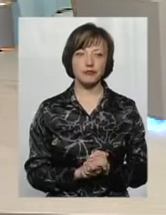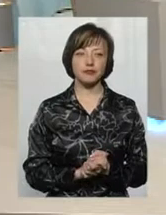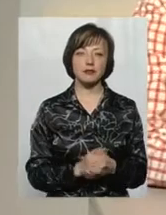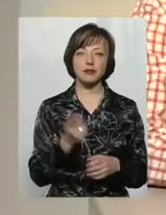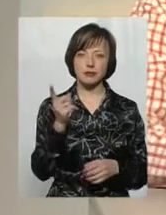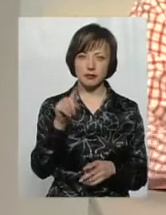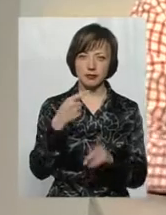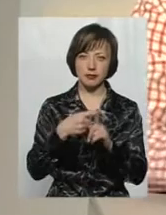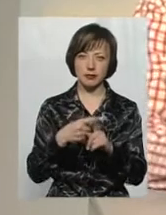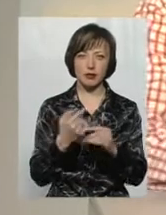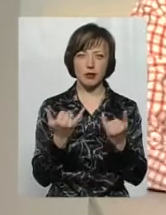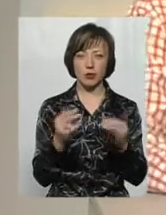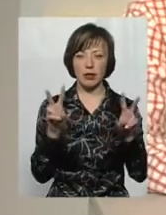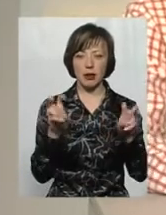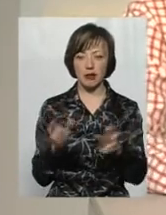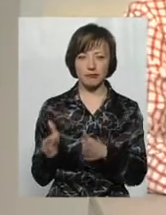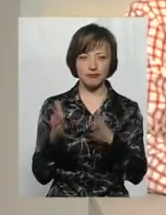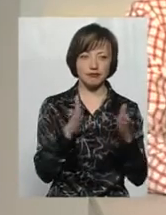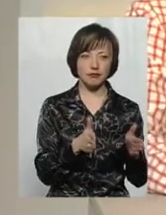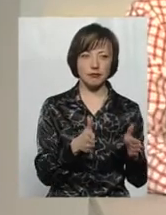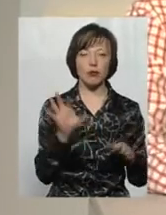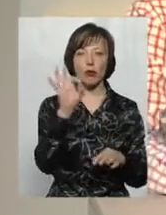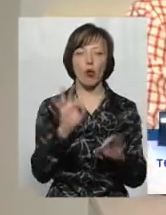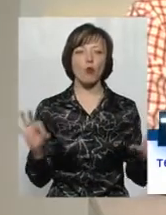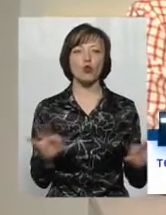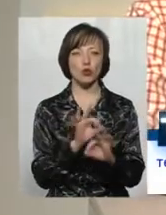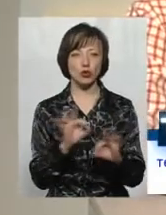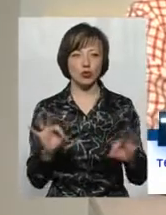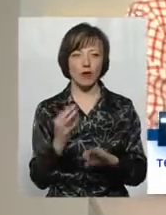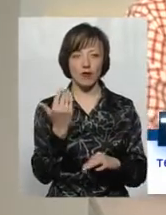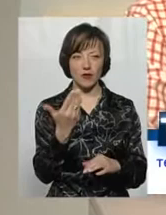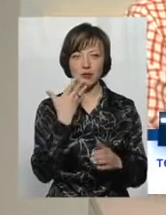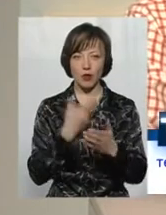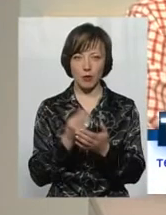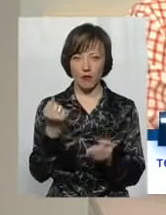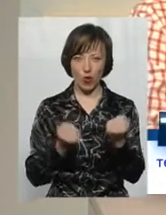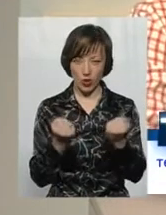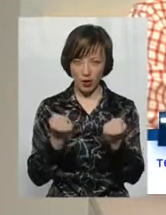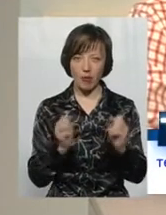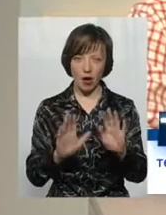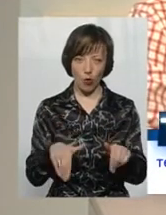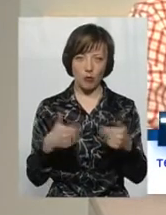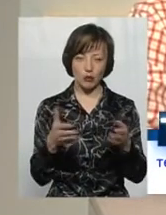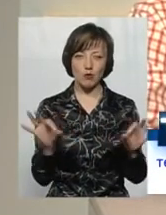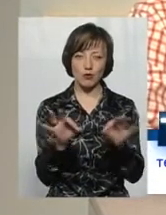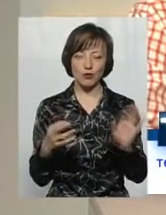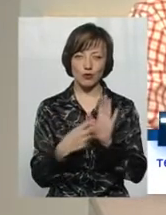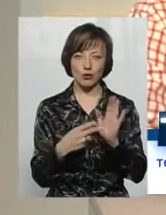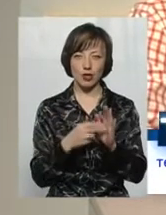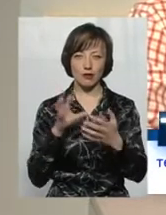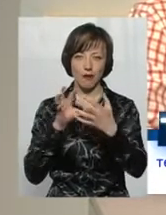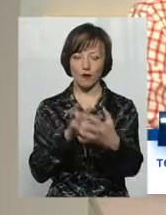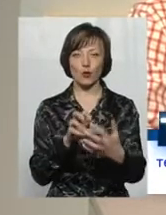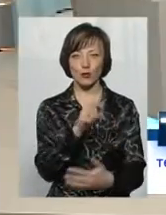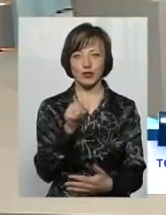ну так трошечки від теми відійдемо, але все ж таки по музиці. Олександр Володимирович, а от ви своїм водіям якось рекомендуєте, яку музику включати в салоні, чи